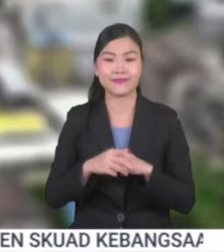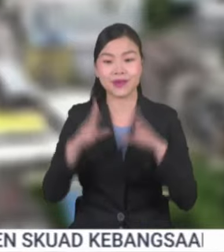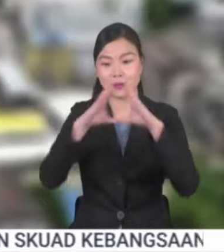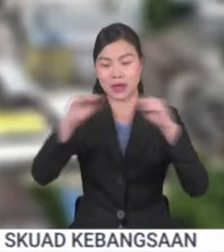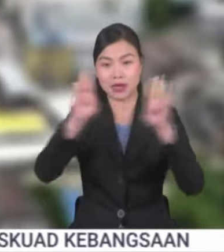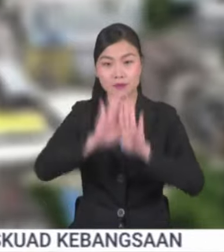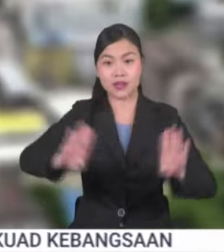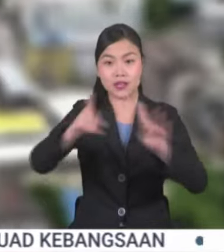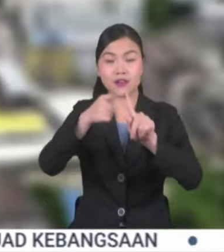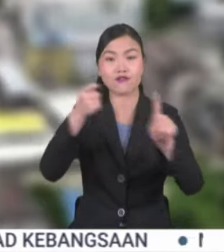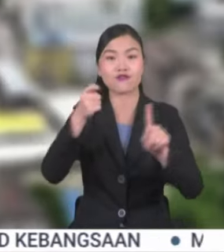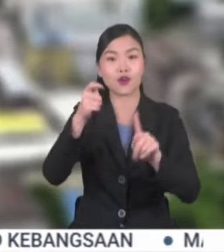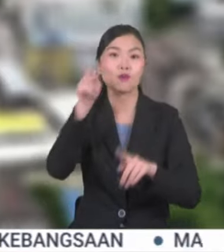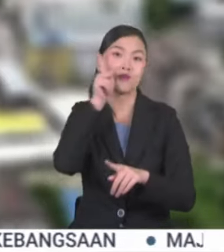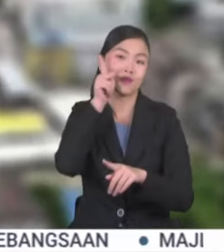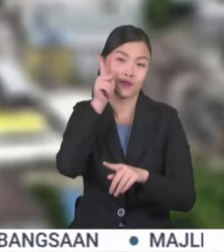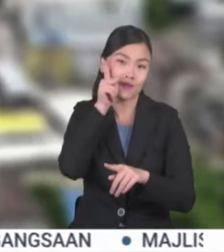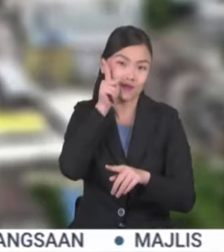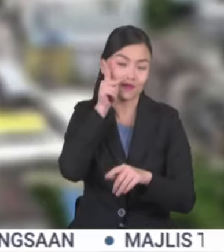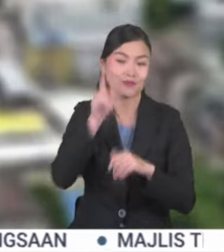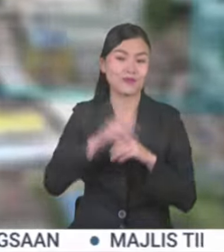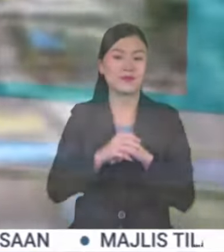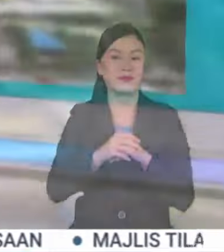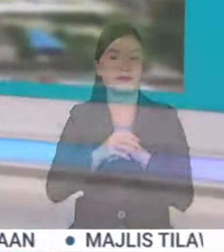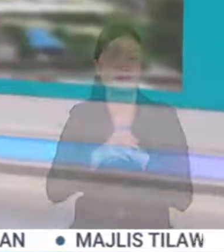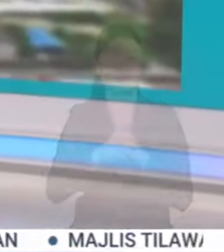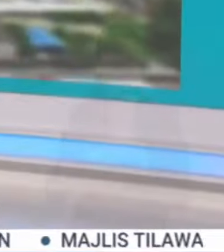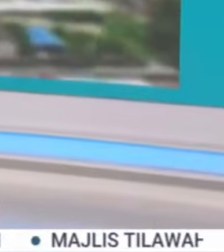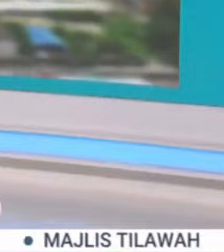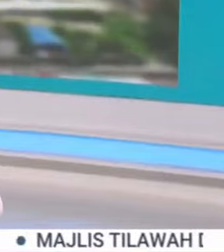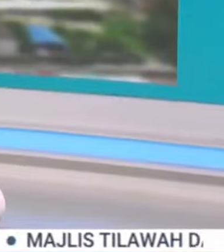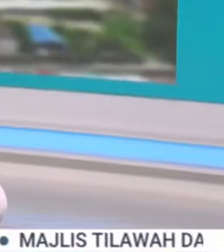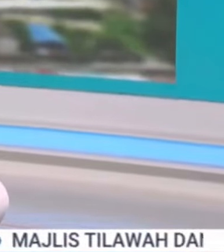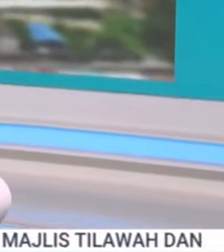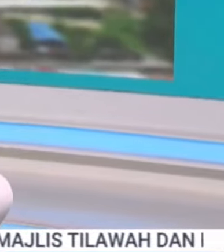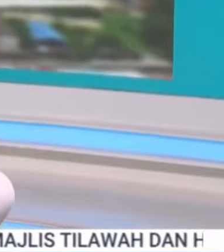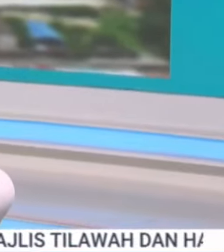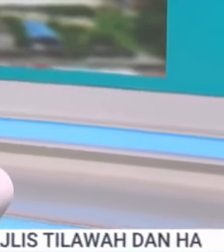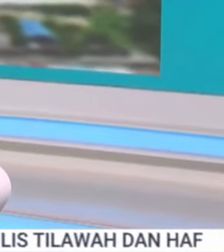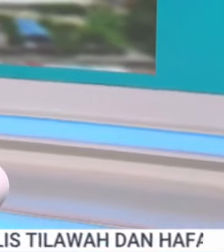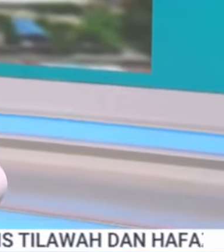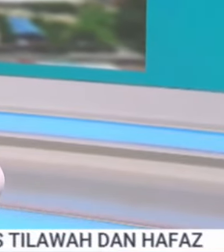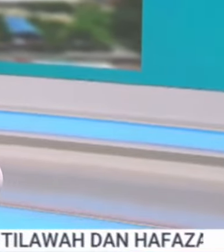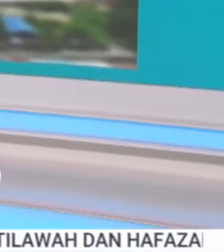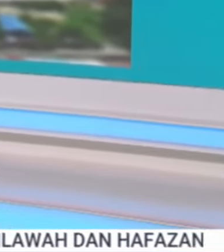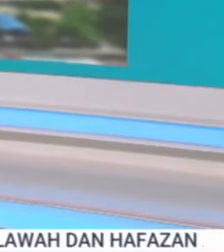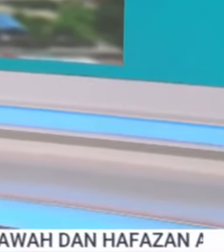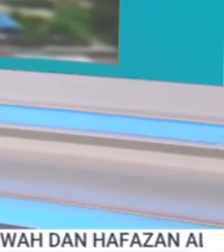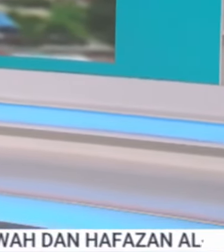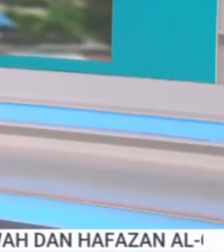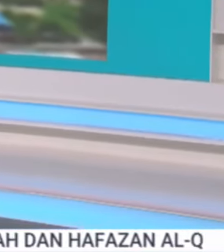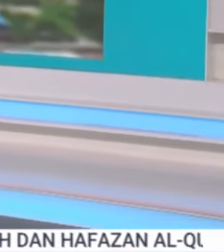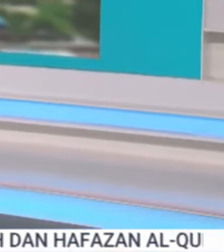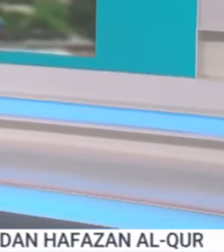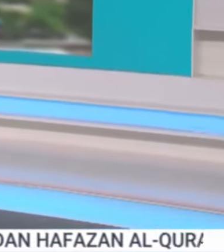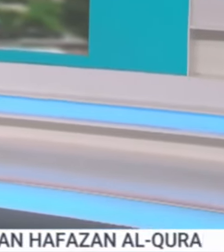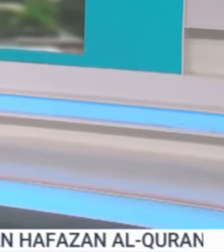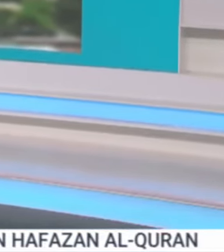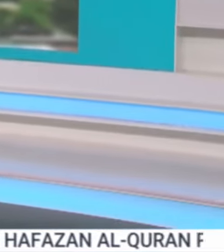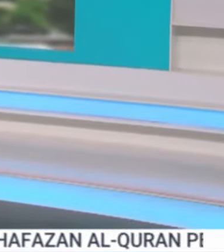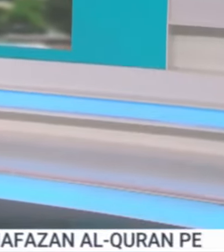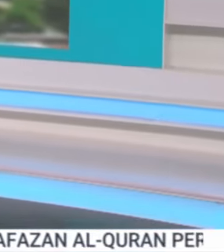Paparan itu tadi mengakhiri bahan berita dari negeri Jelapan Padi Kedah. Dari sungai hingga ke segara, Palestin pasti